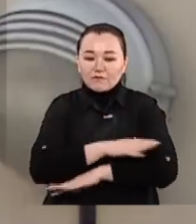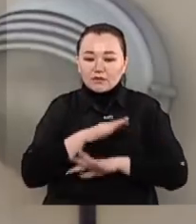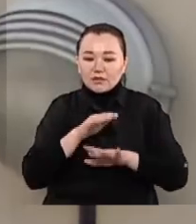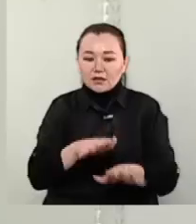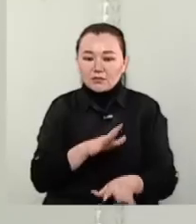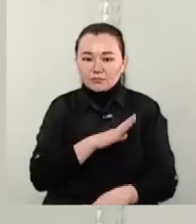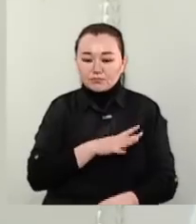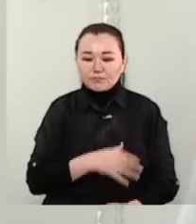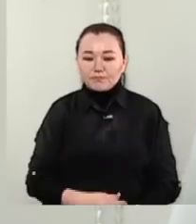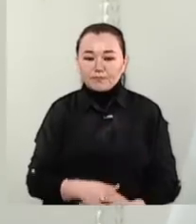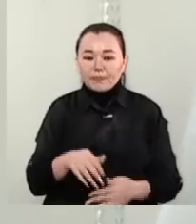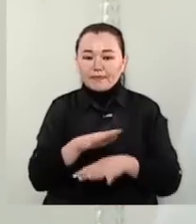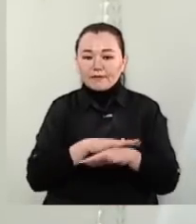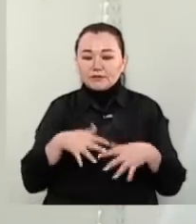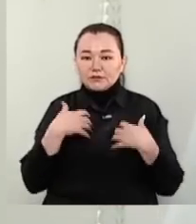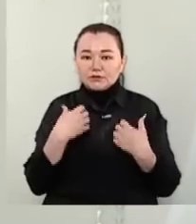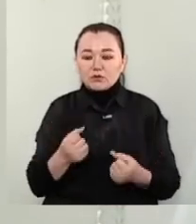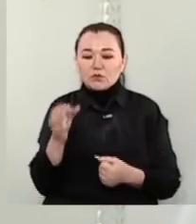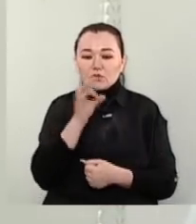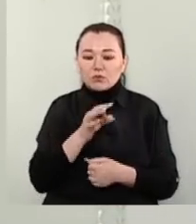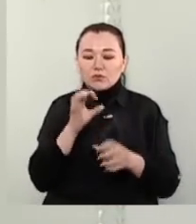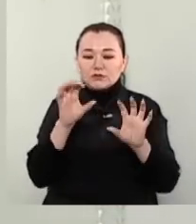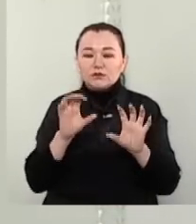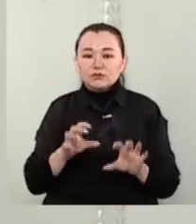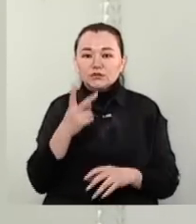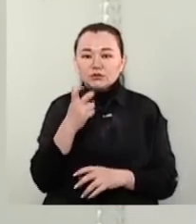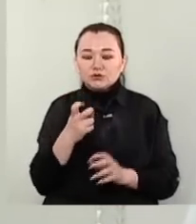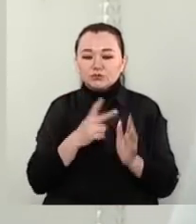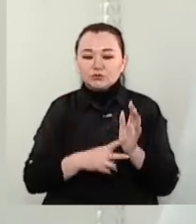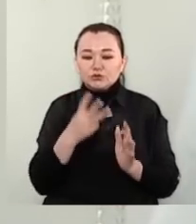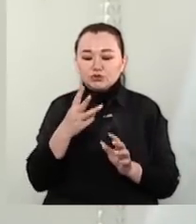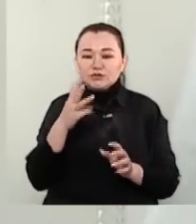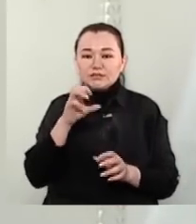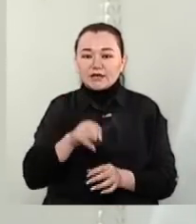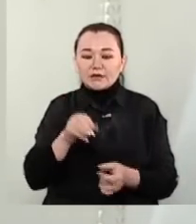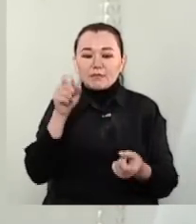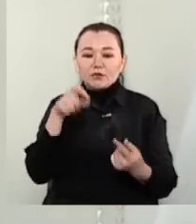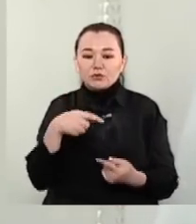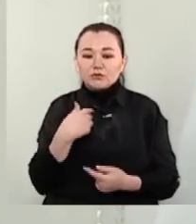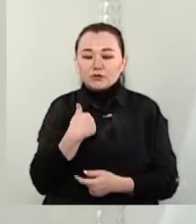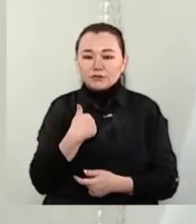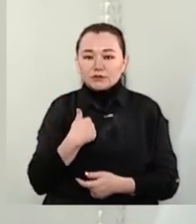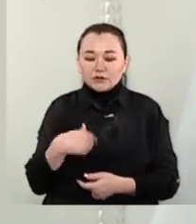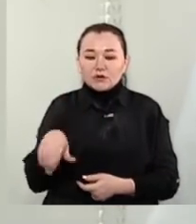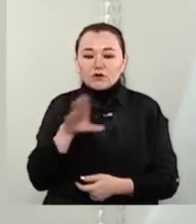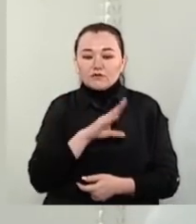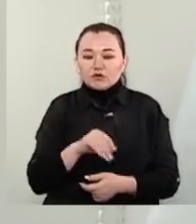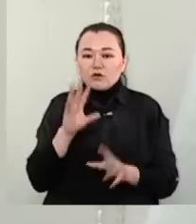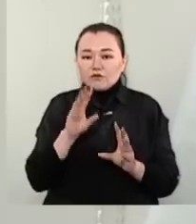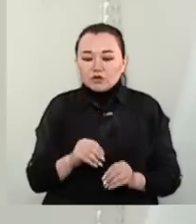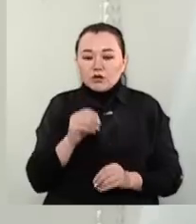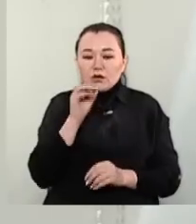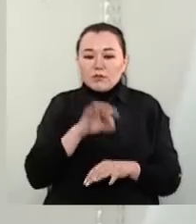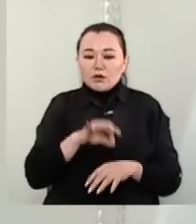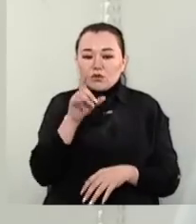деп отыр. Халықтың денсаулығы жайлы кодекстің 270-ші тармағына сәйкес бізде барлық